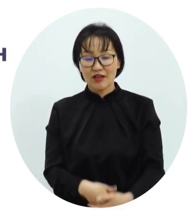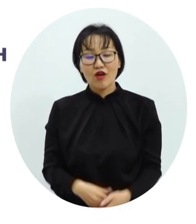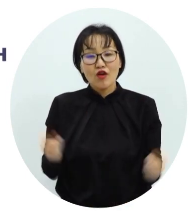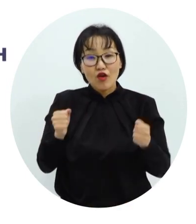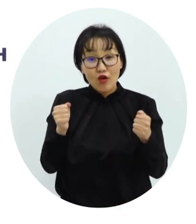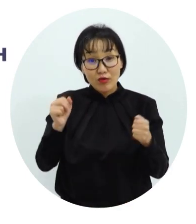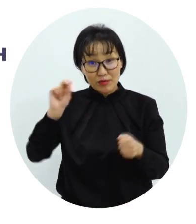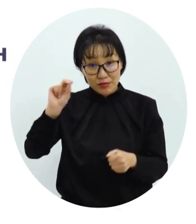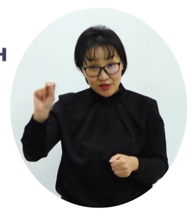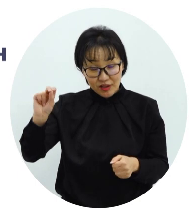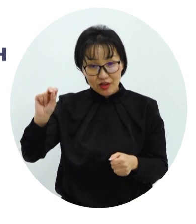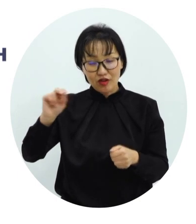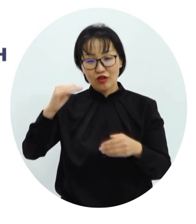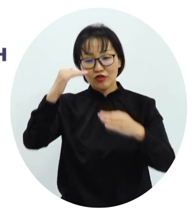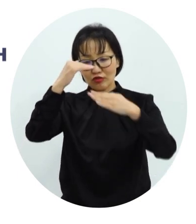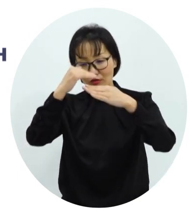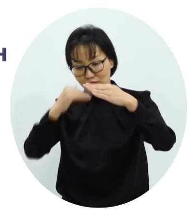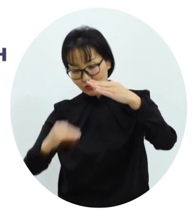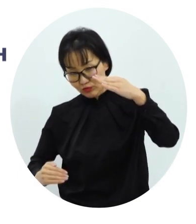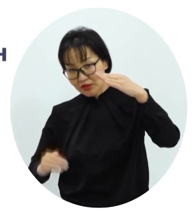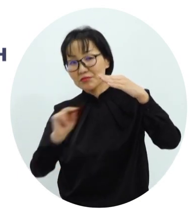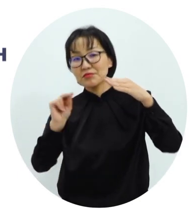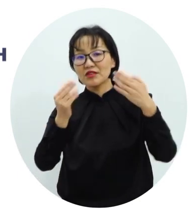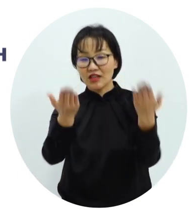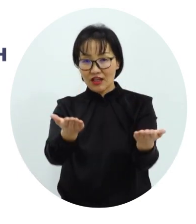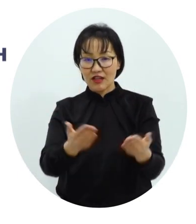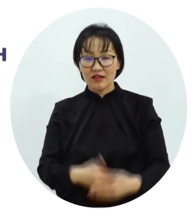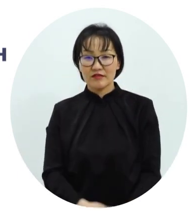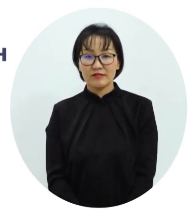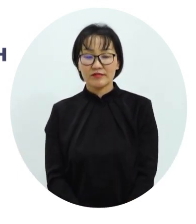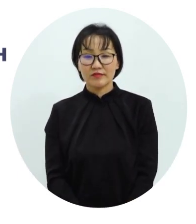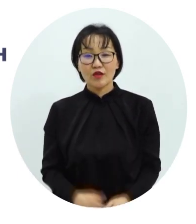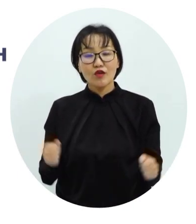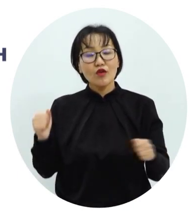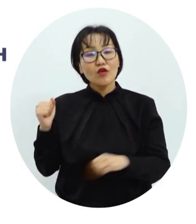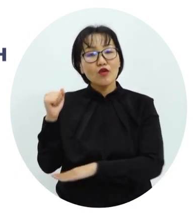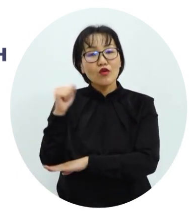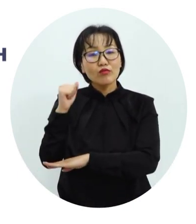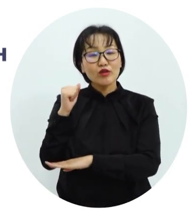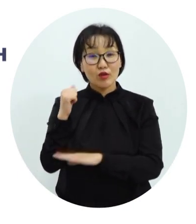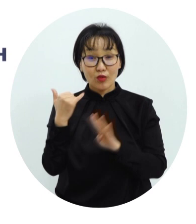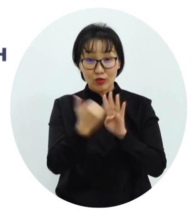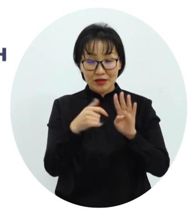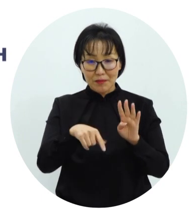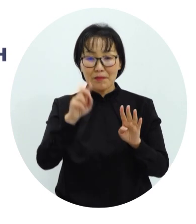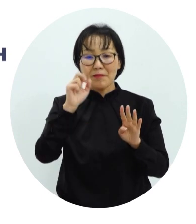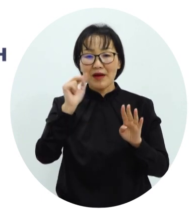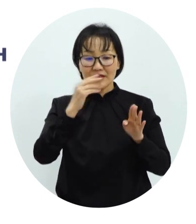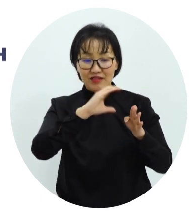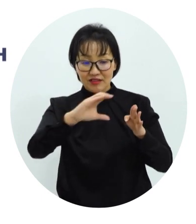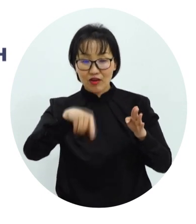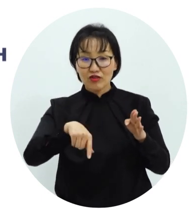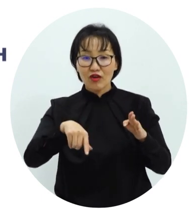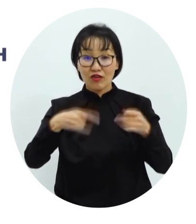Өвөл гэж бичиж байгаа доошоо цуулаад бичээрэй. За өвлийн үлрэлийн бадгийг багш нь